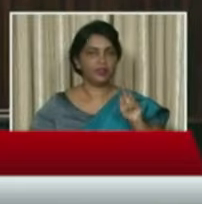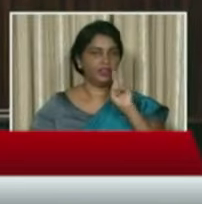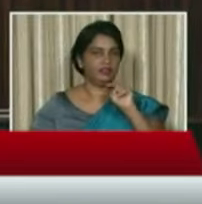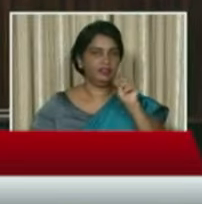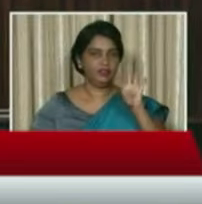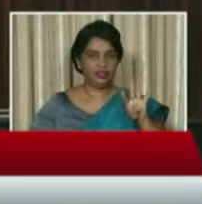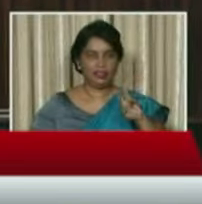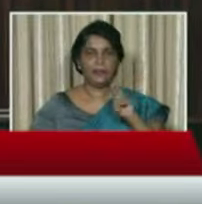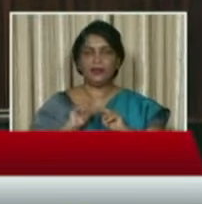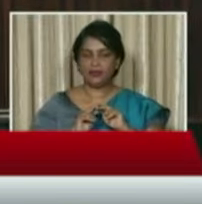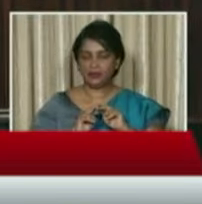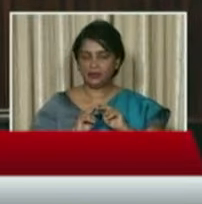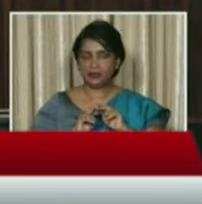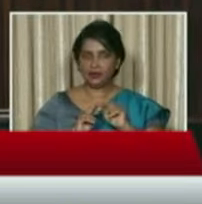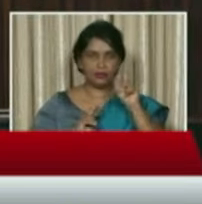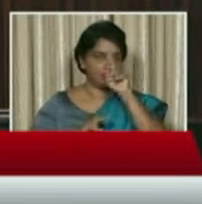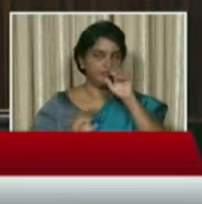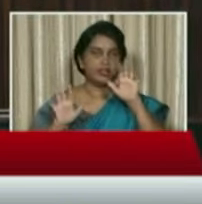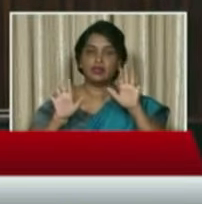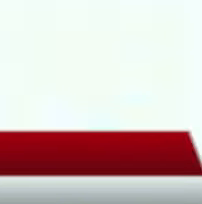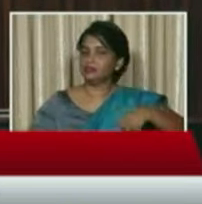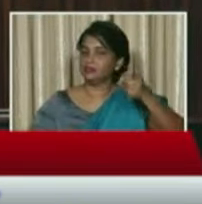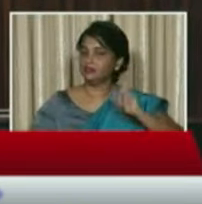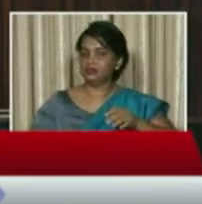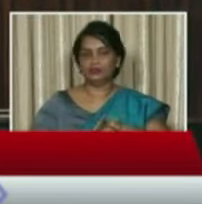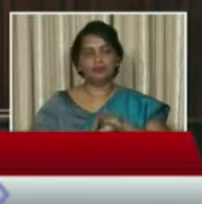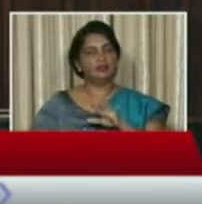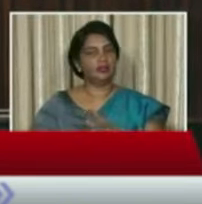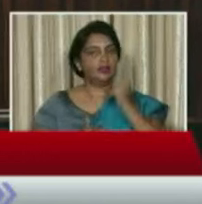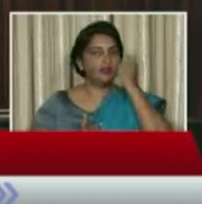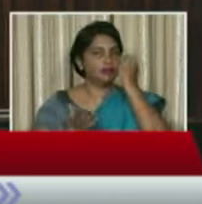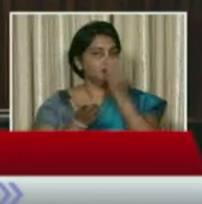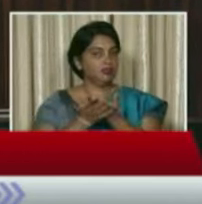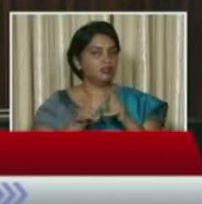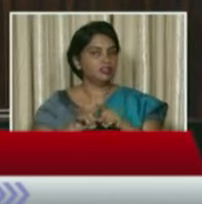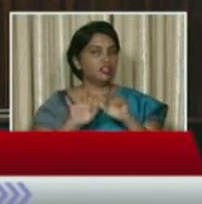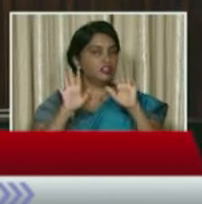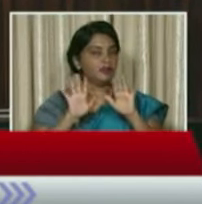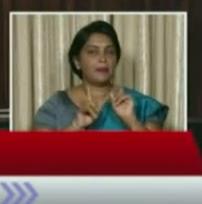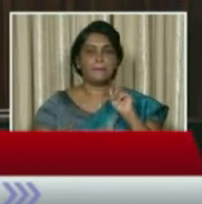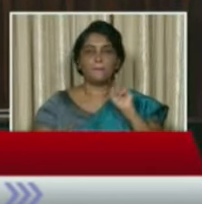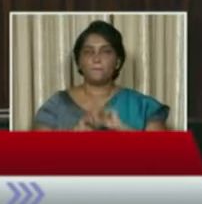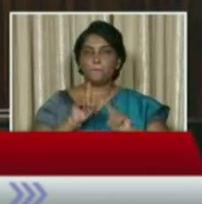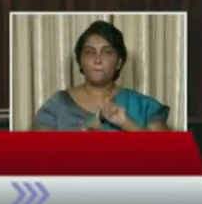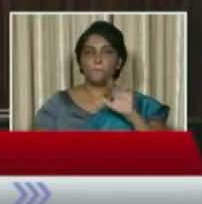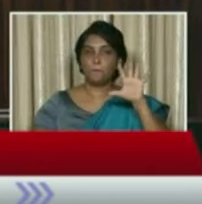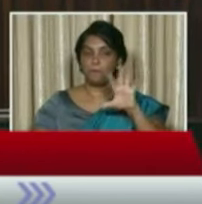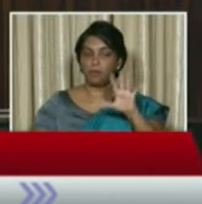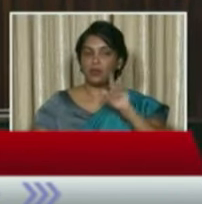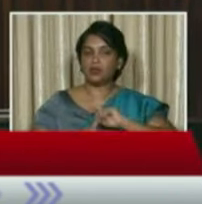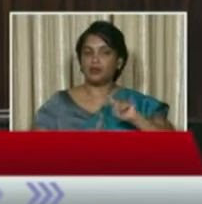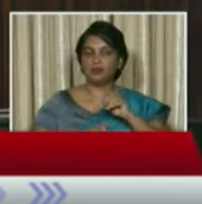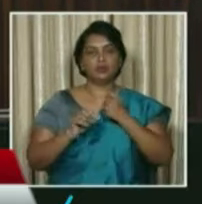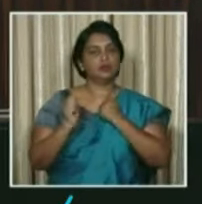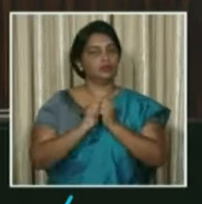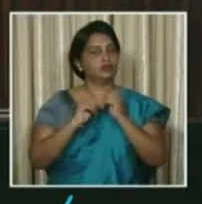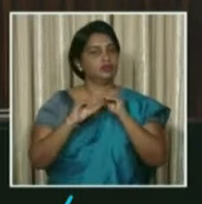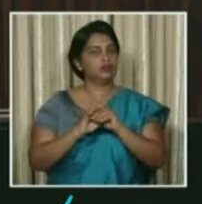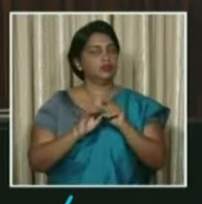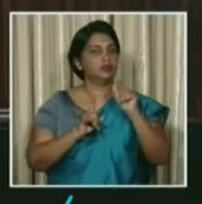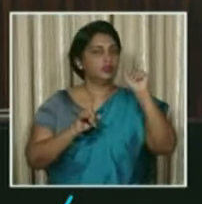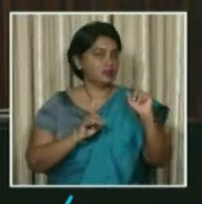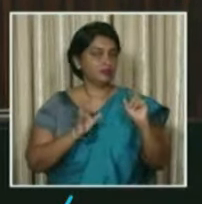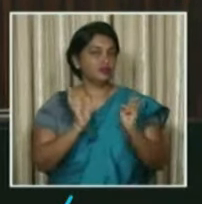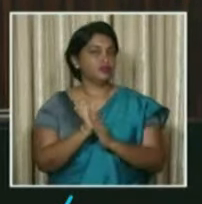2024 පෙබරවාරි මාස 9 වෙනි දින සම්මතකන ලද යෝජනා ප්‍රකාරව 9 වෙනි පාර්ලිමේන්තුවේ 5 වෙනි සභාවාරයේ සේවය කිරීම සඳහා පාස් සඳහන්